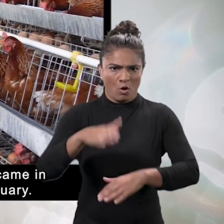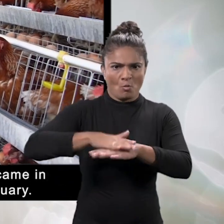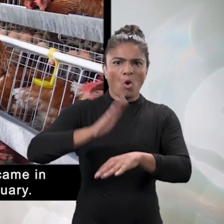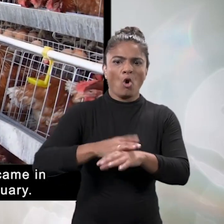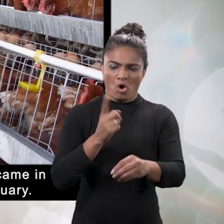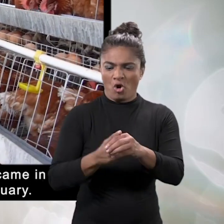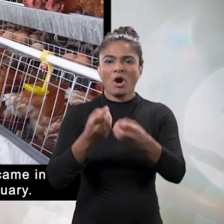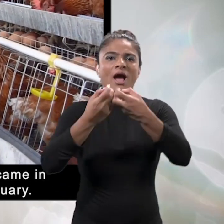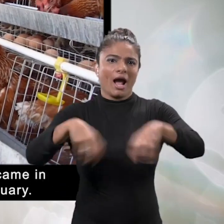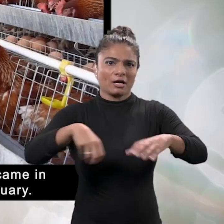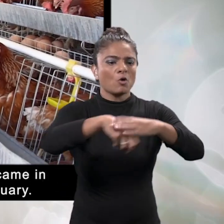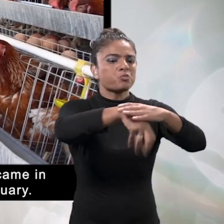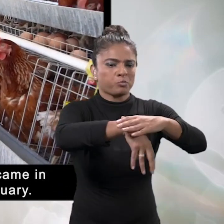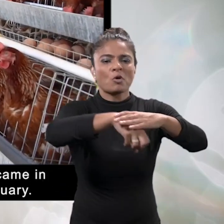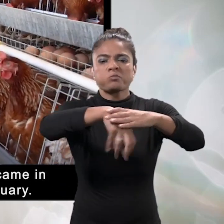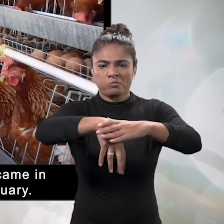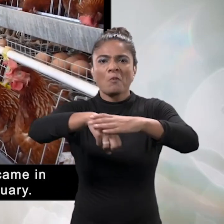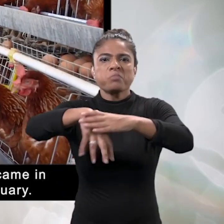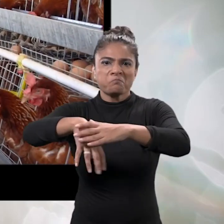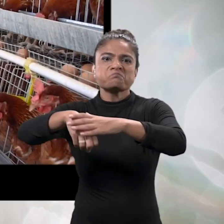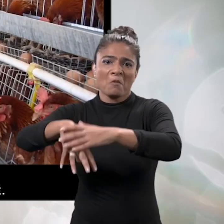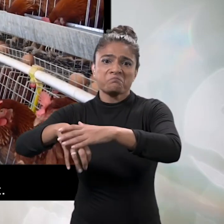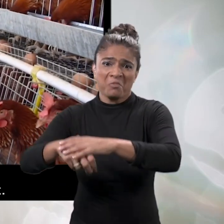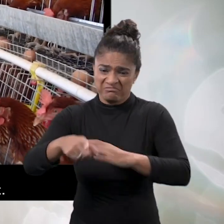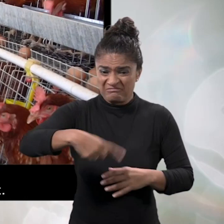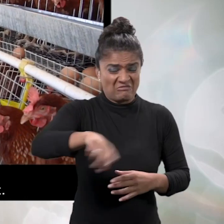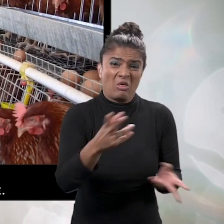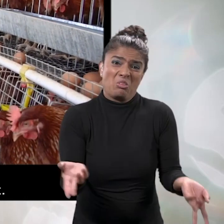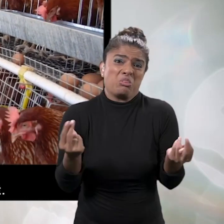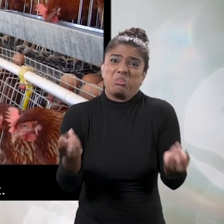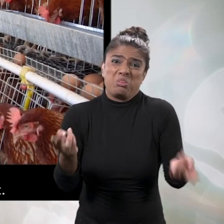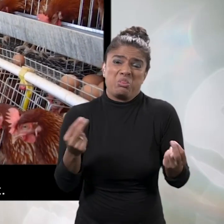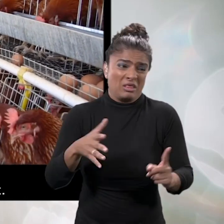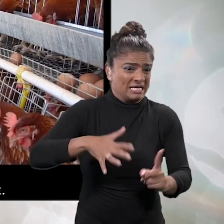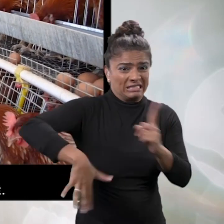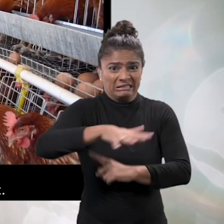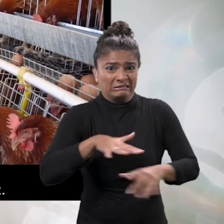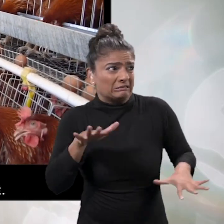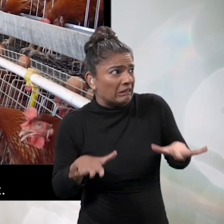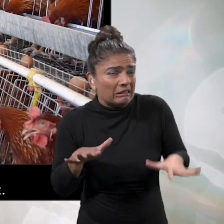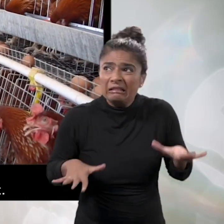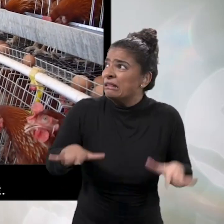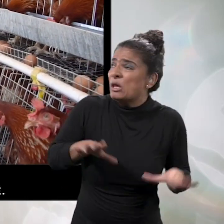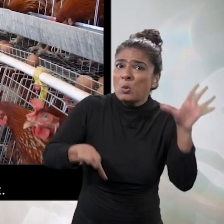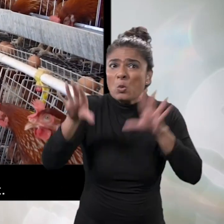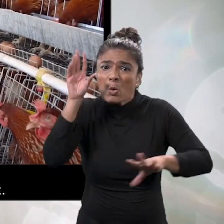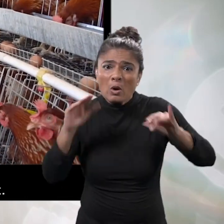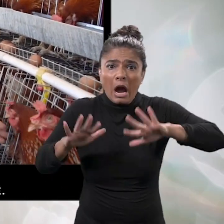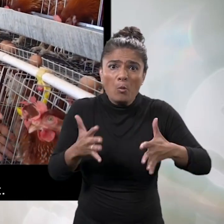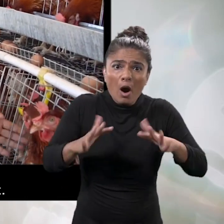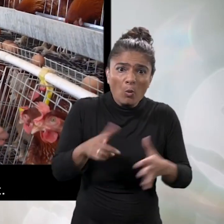ukukhipha amaqanda in January time ngoba zakulungile kwamanje